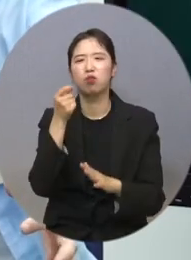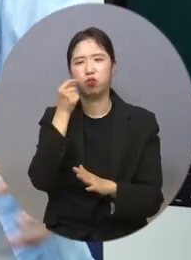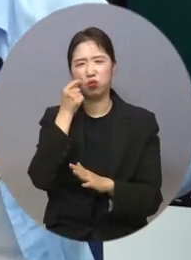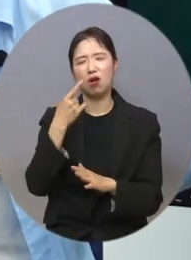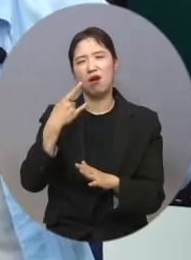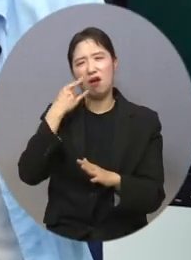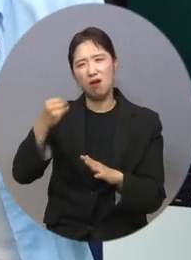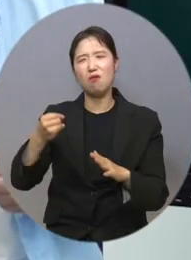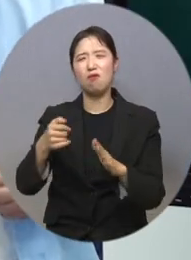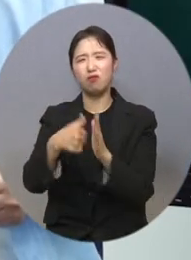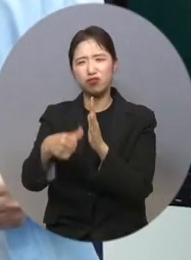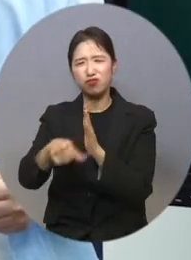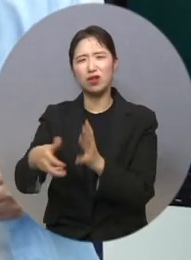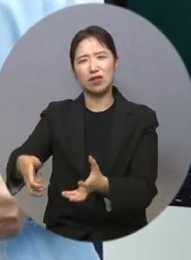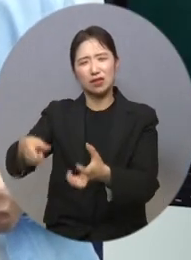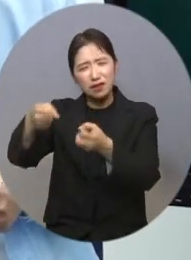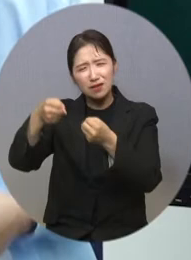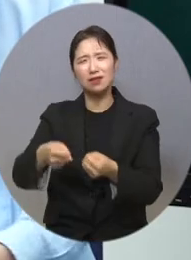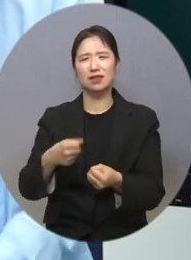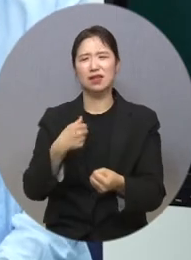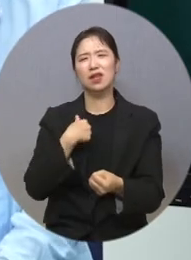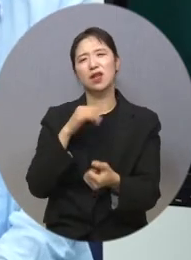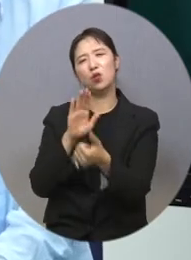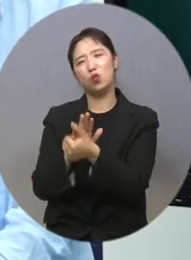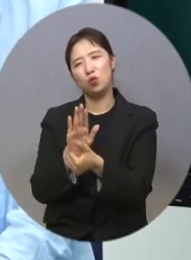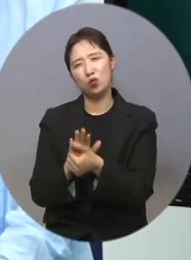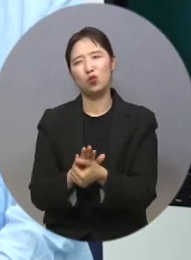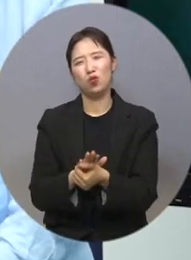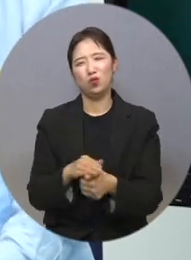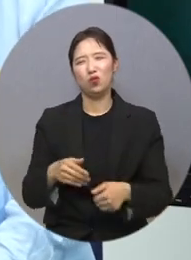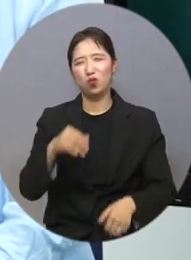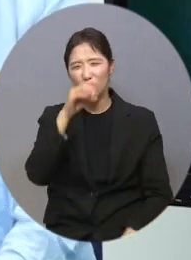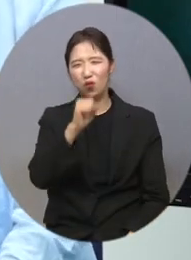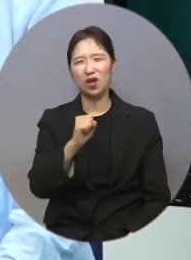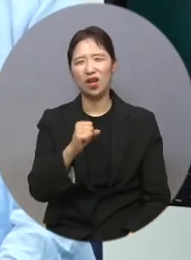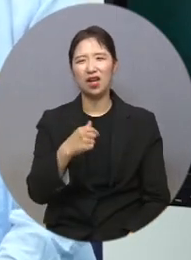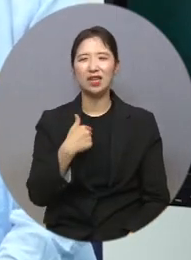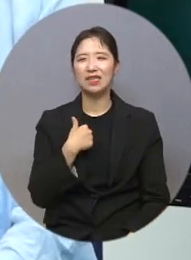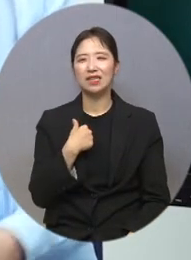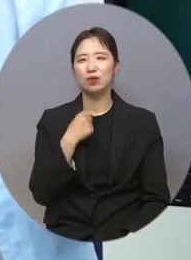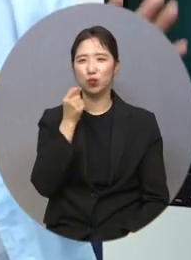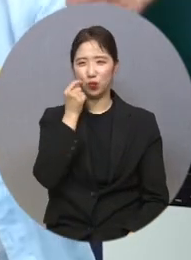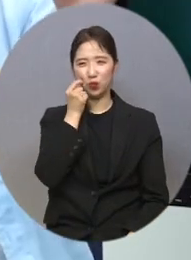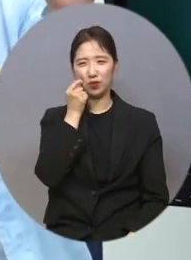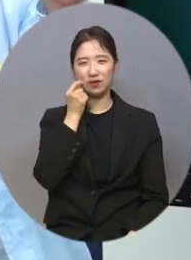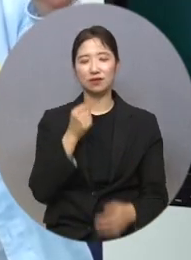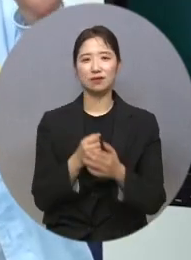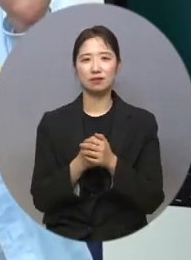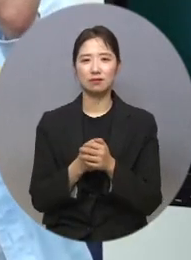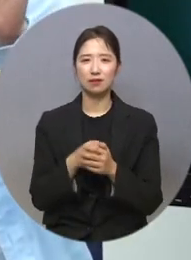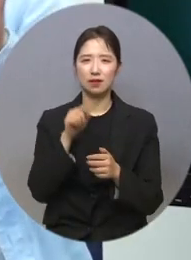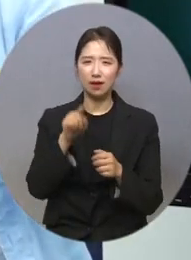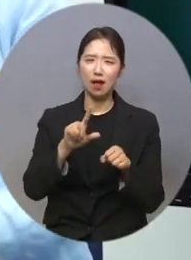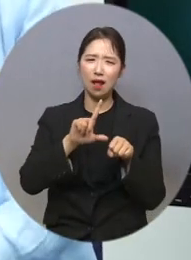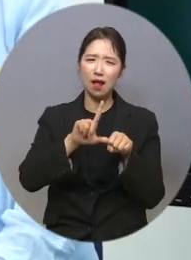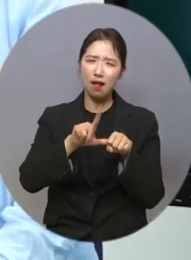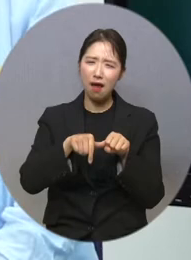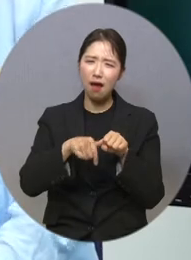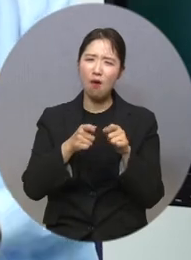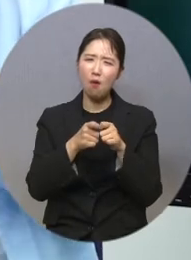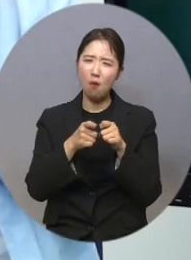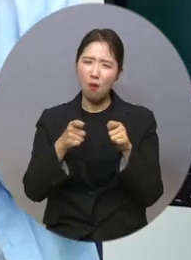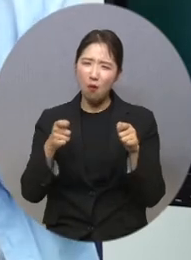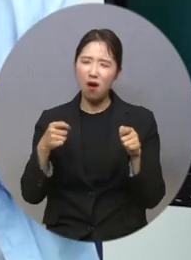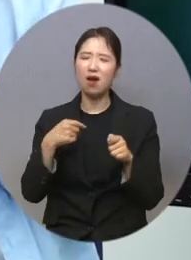짐을 제가 끌고 가서 아저씨 이거 좀 치를게요 라고 했었어야 되는데 그걸 제가 못한 거예요. 근데 그게 오랜 시간